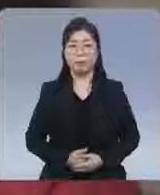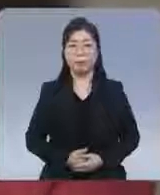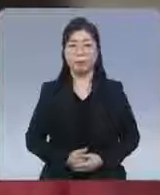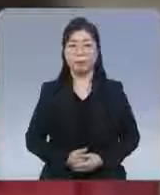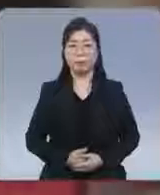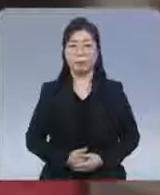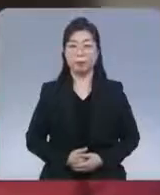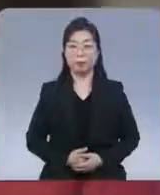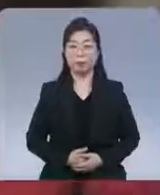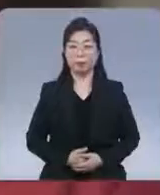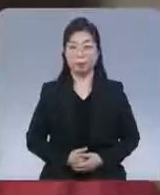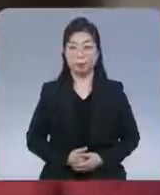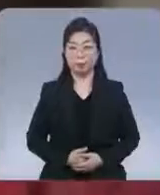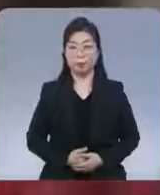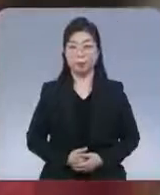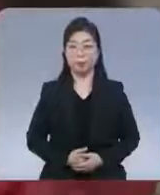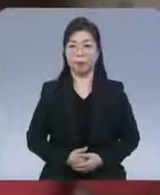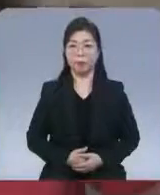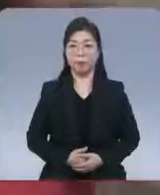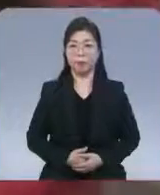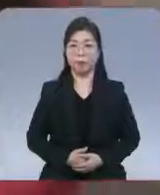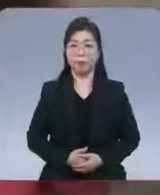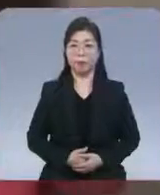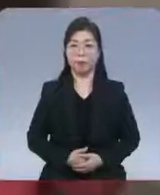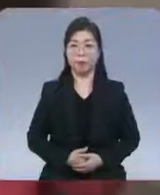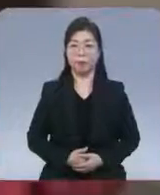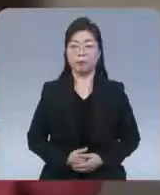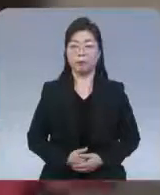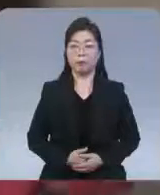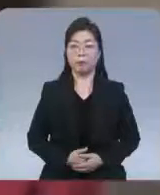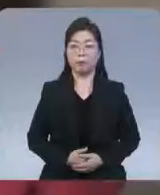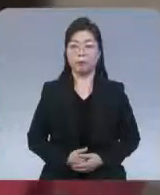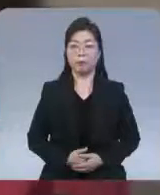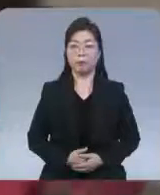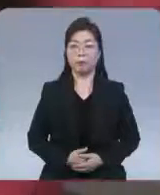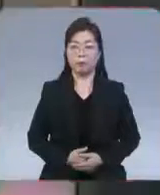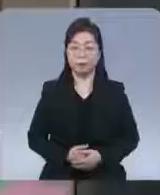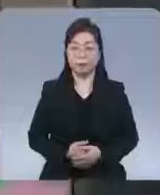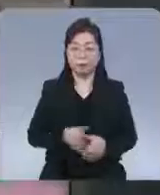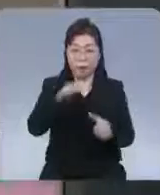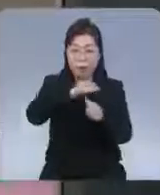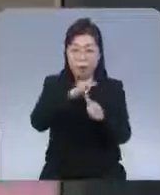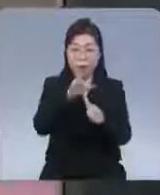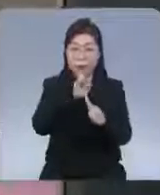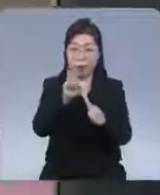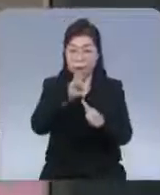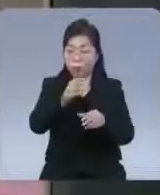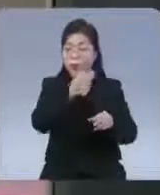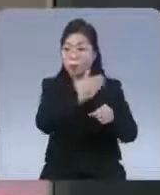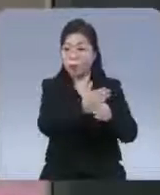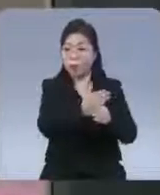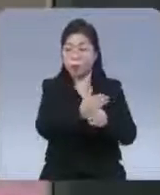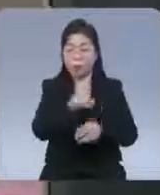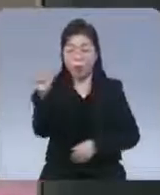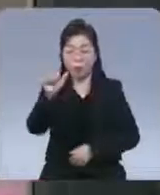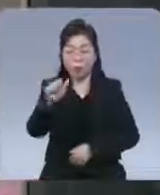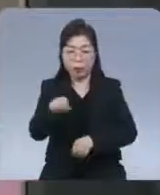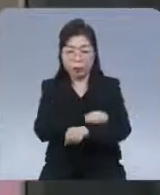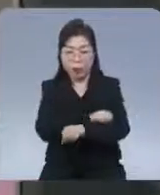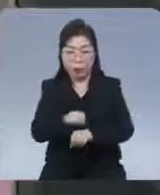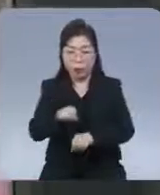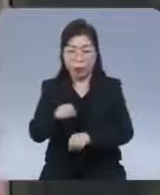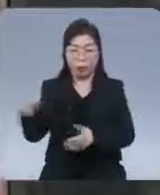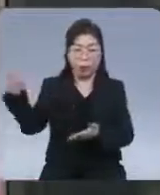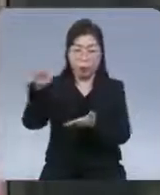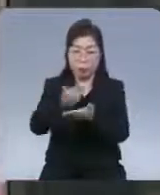Hai pada tahun 2021 lalu Korea Selatan memberikan izin tinggal istimewa kepada Sejumlah warga Afghanistan yang dievakuasi